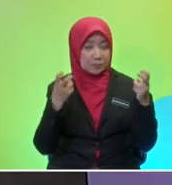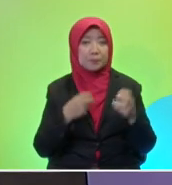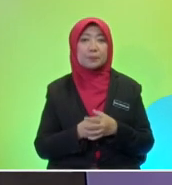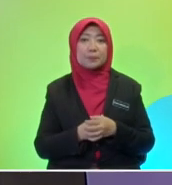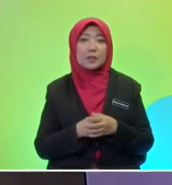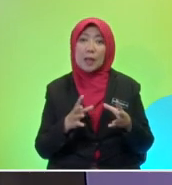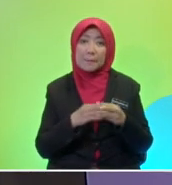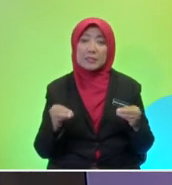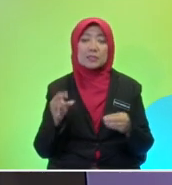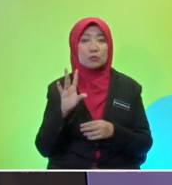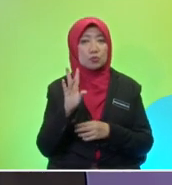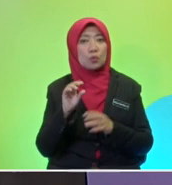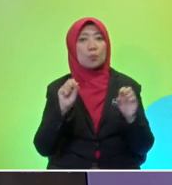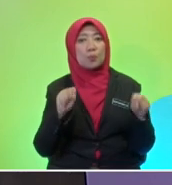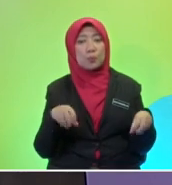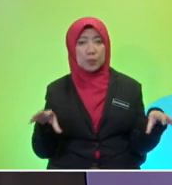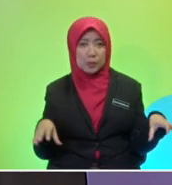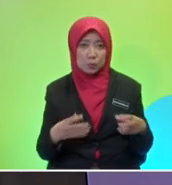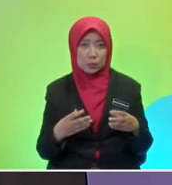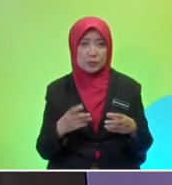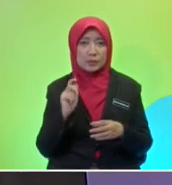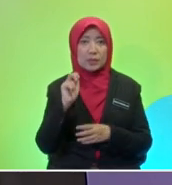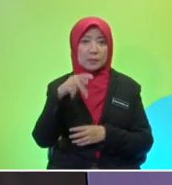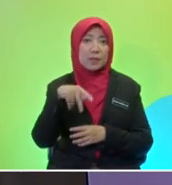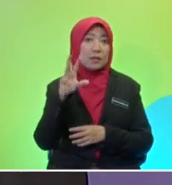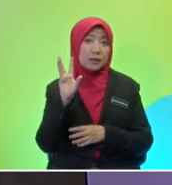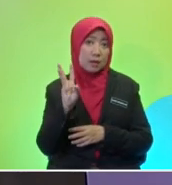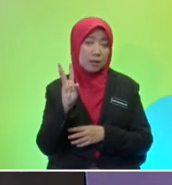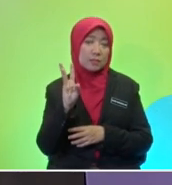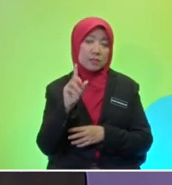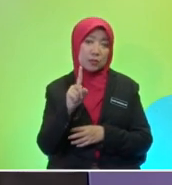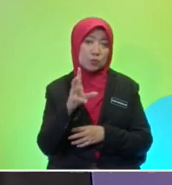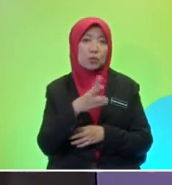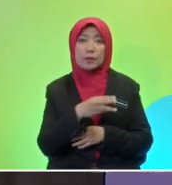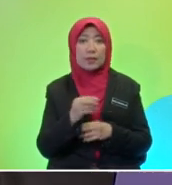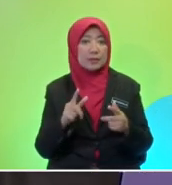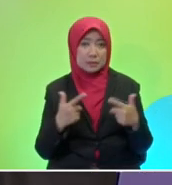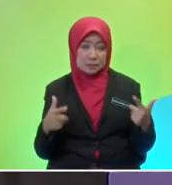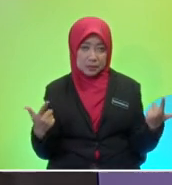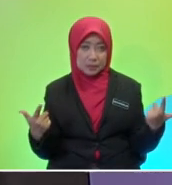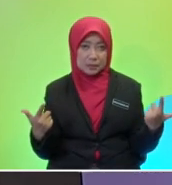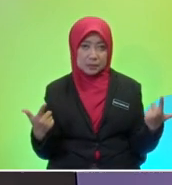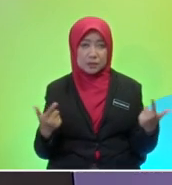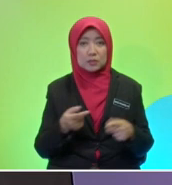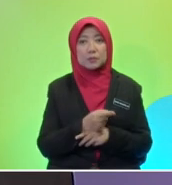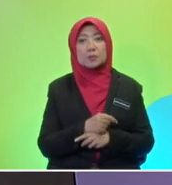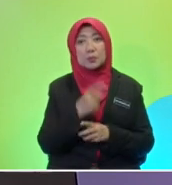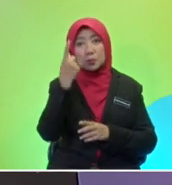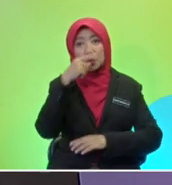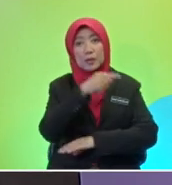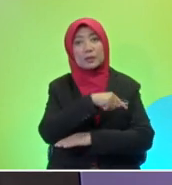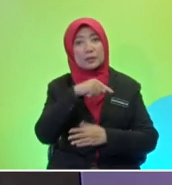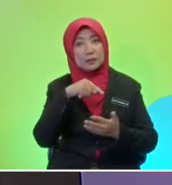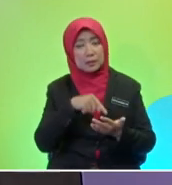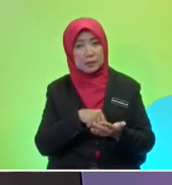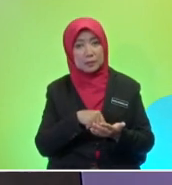ini kesimpulan tv6 TV 1 dan sebagainya Oke untuk hari ini kita